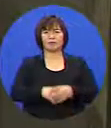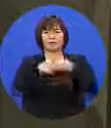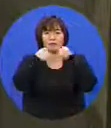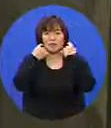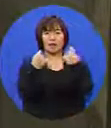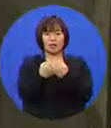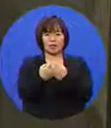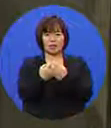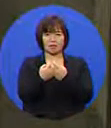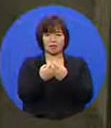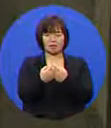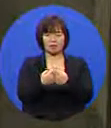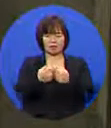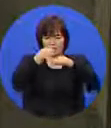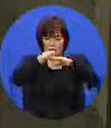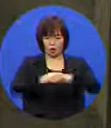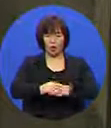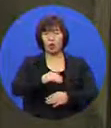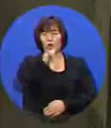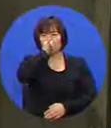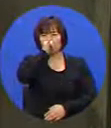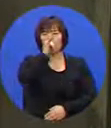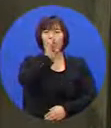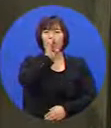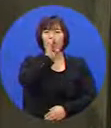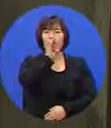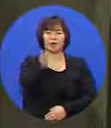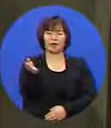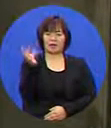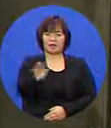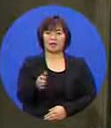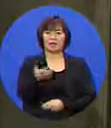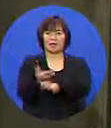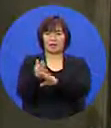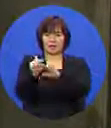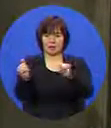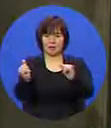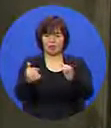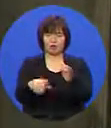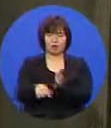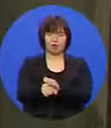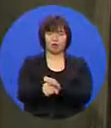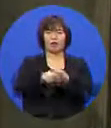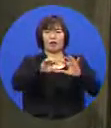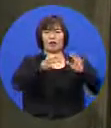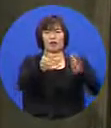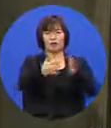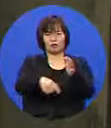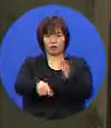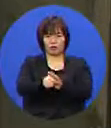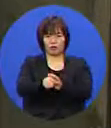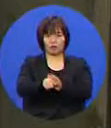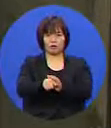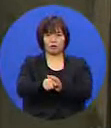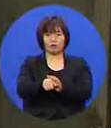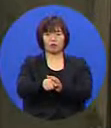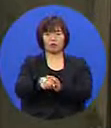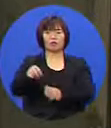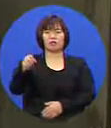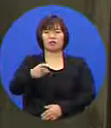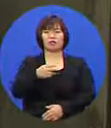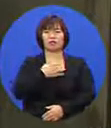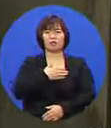개인적인 기원도 하지만 남을 위해서 또 국가를 위해서